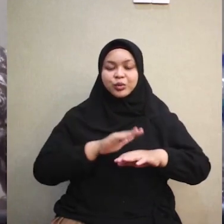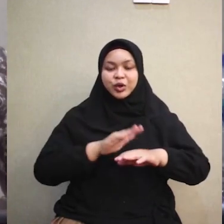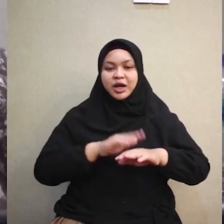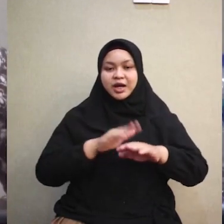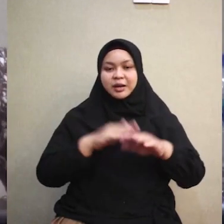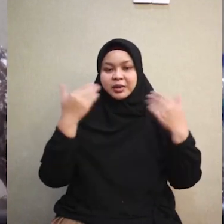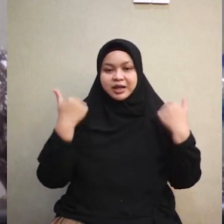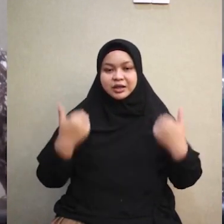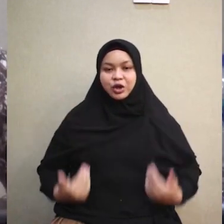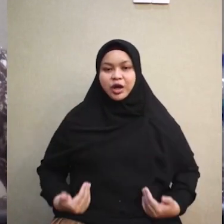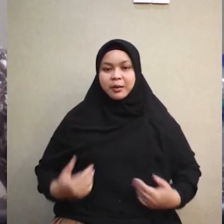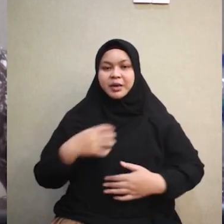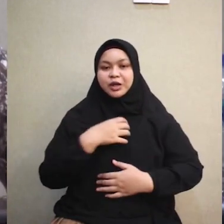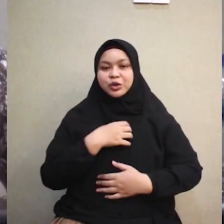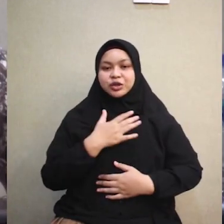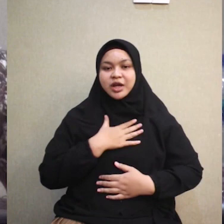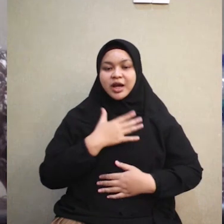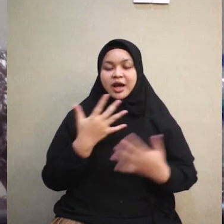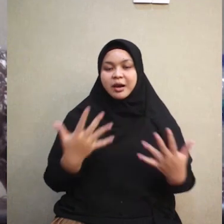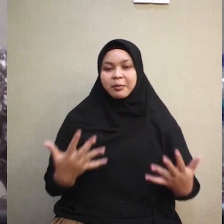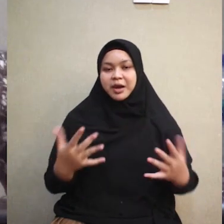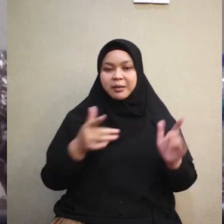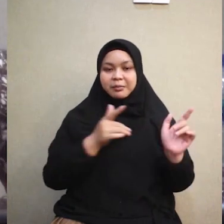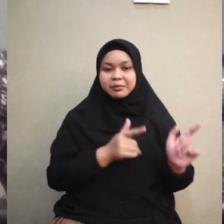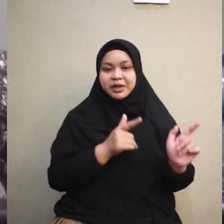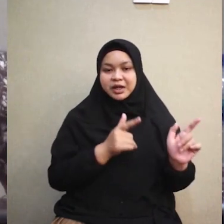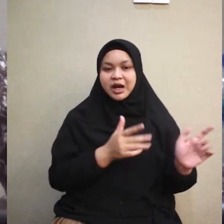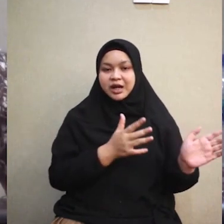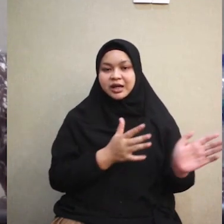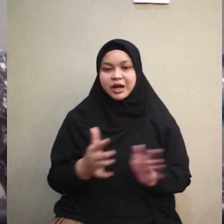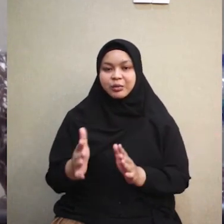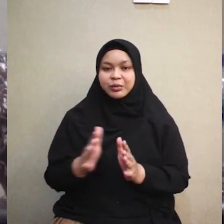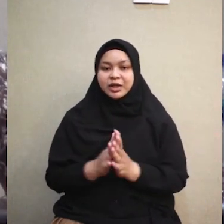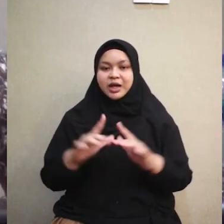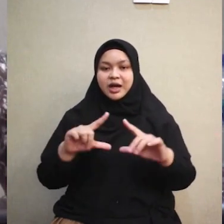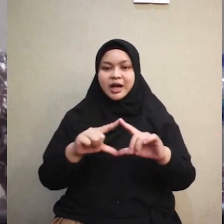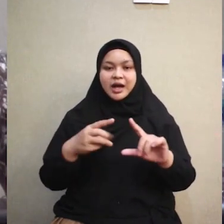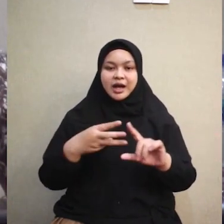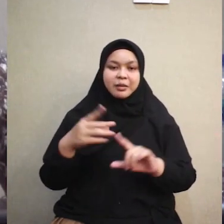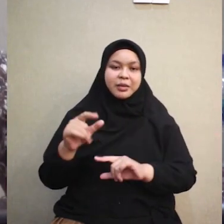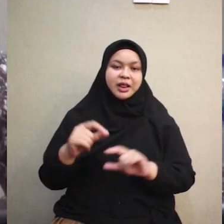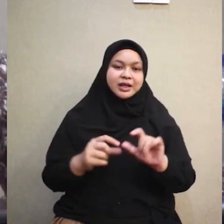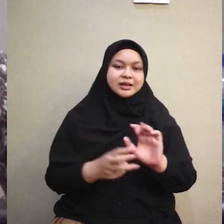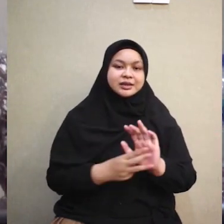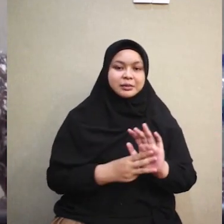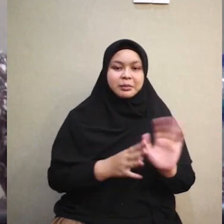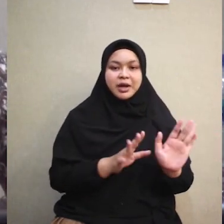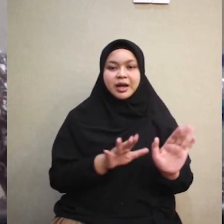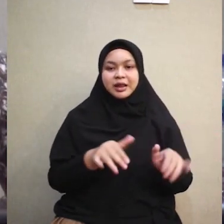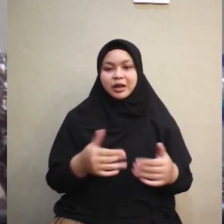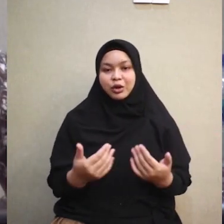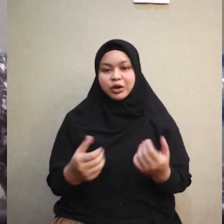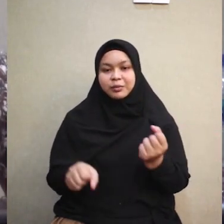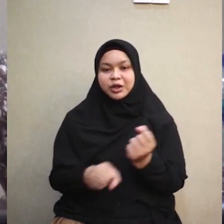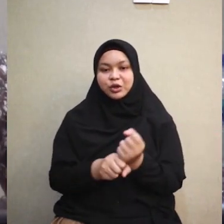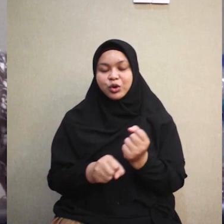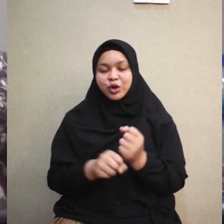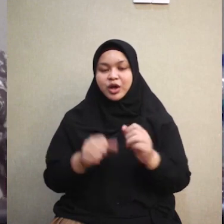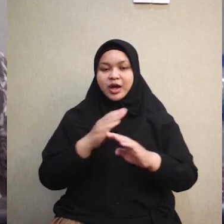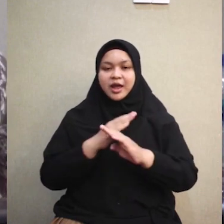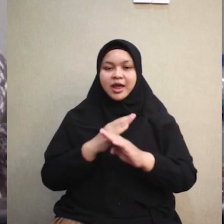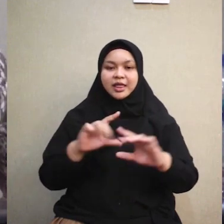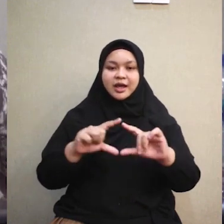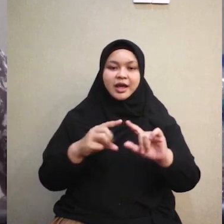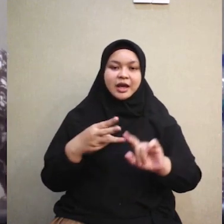jadi maksud saya perang antara abelism dengan yang mendukung anti